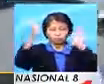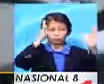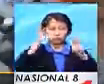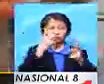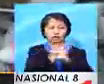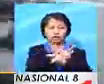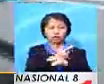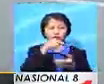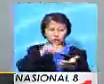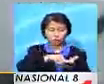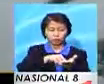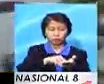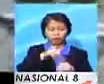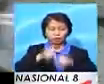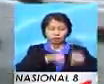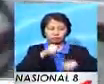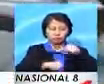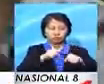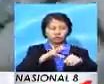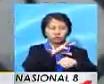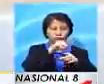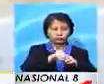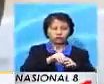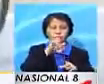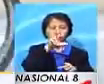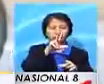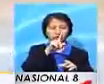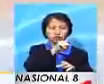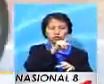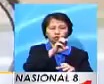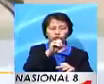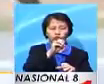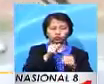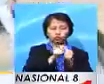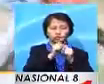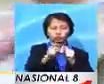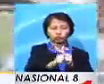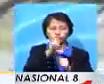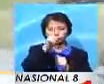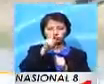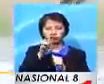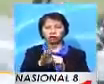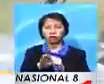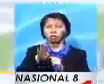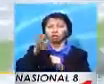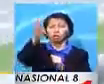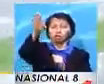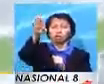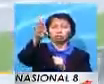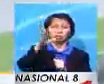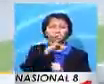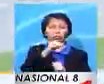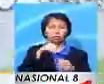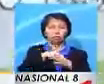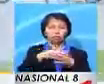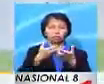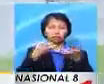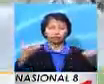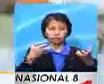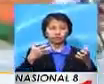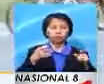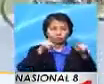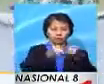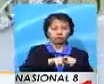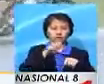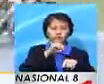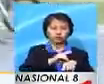edisi kali ini. Perlumbaan melibatkan 3 zon pecutan dan 1 zon pendakian. Breakaway atau pecahan kelompok hanya